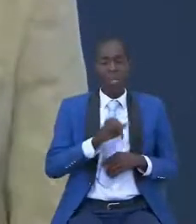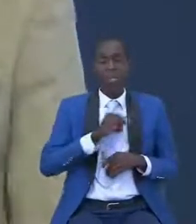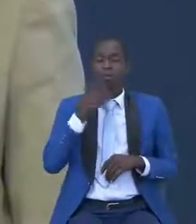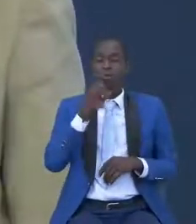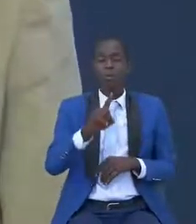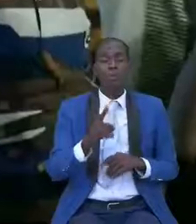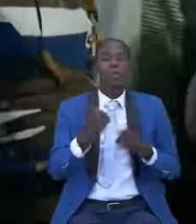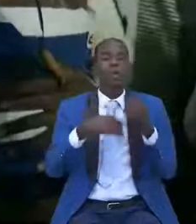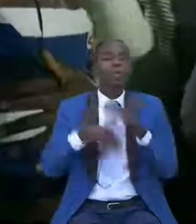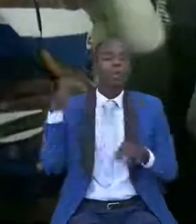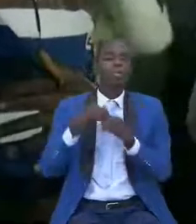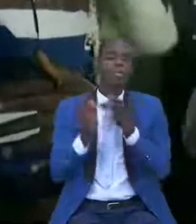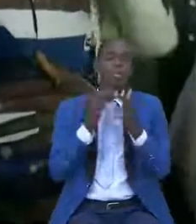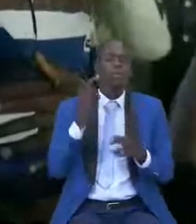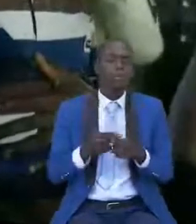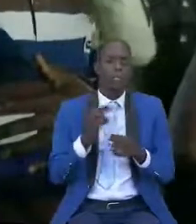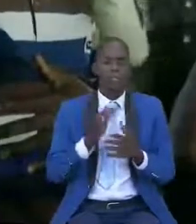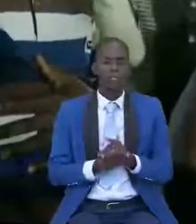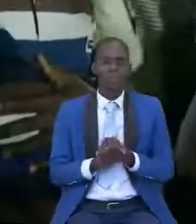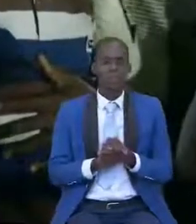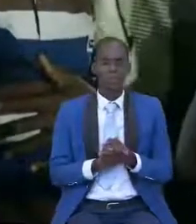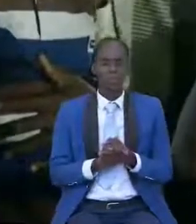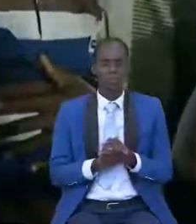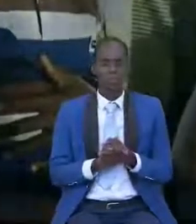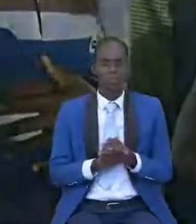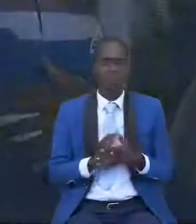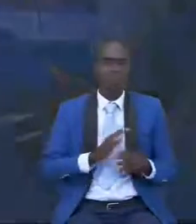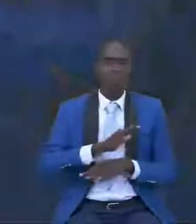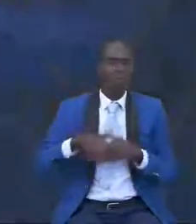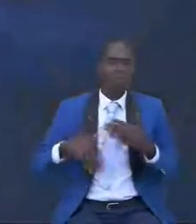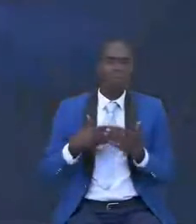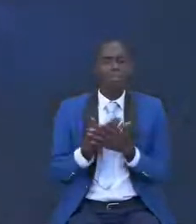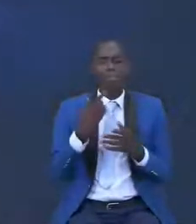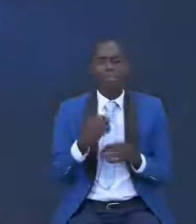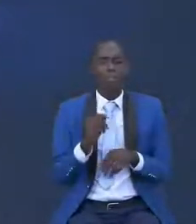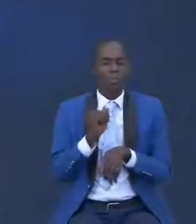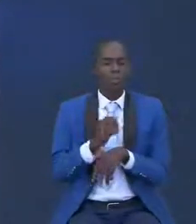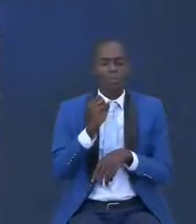du pied, je commande, sors au nom de Jésus.